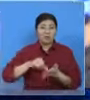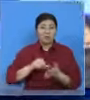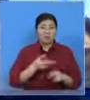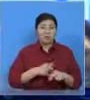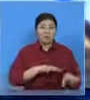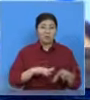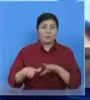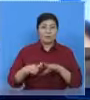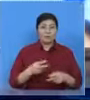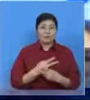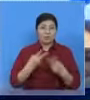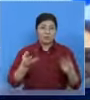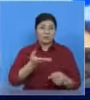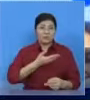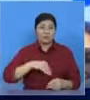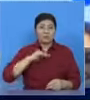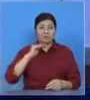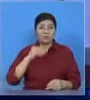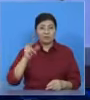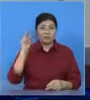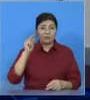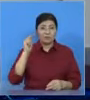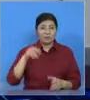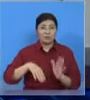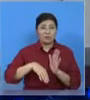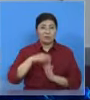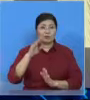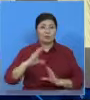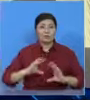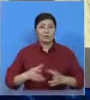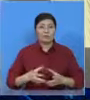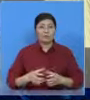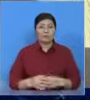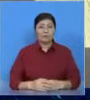движении и показать все свои профессиональные навыки в лучшем свете.